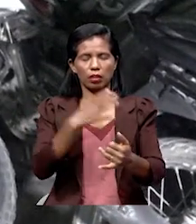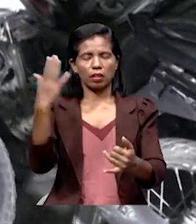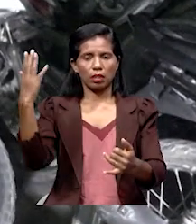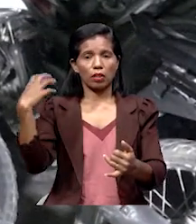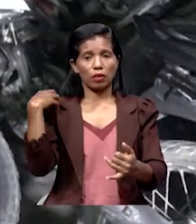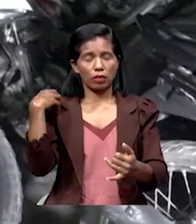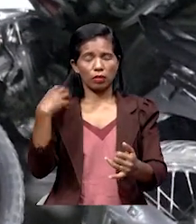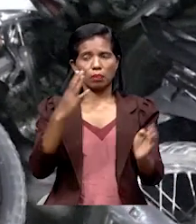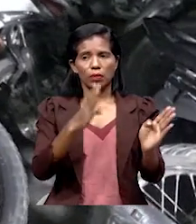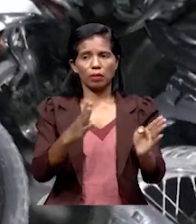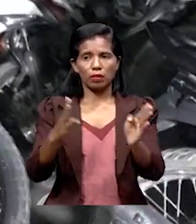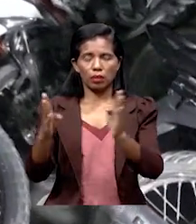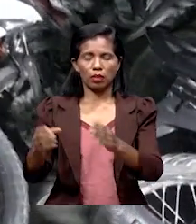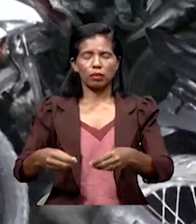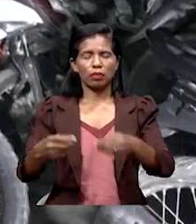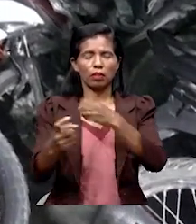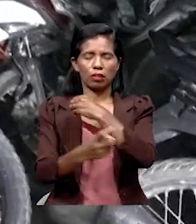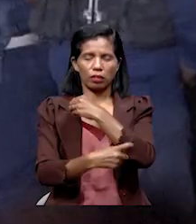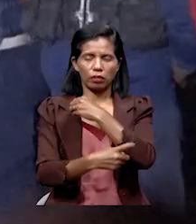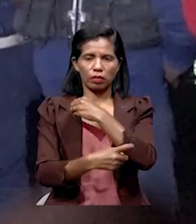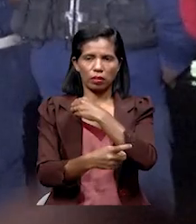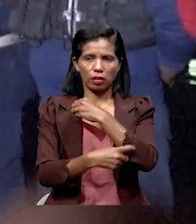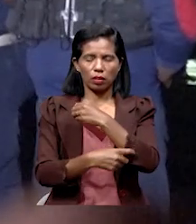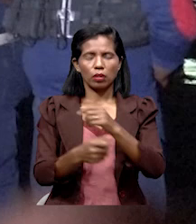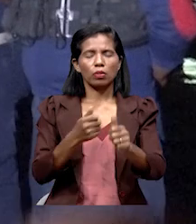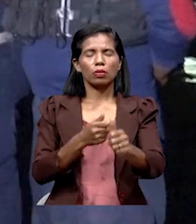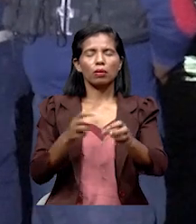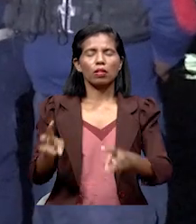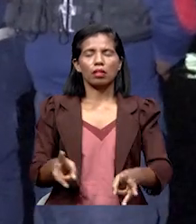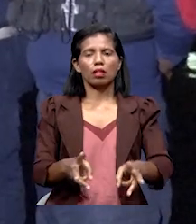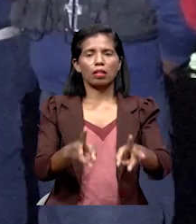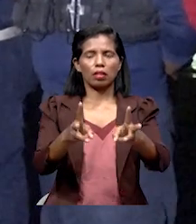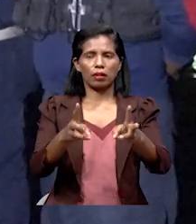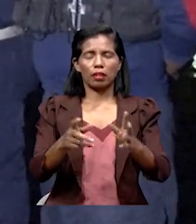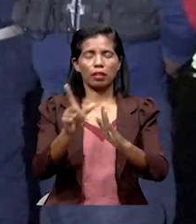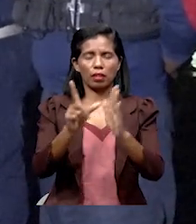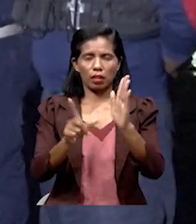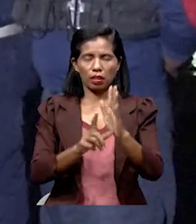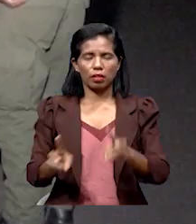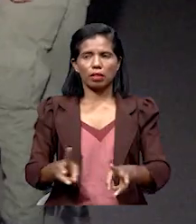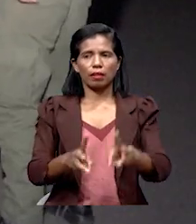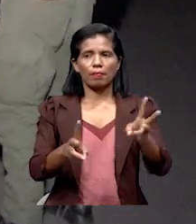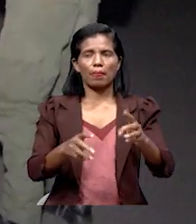ho di prosesa no fosan saung tuir laiko di gestrada. Bawen ekipa forsa konjunta se kontinua no fatin operasaun